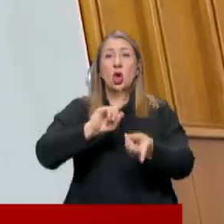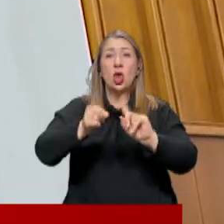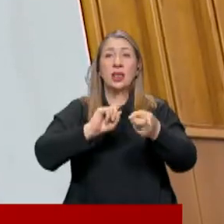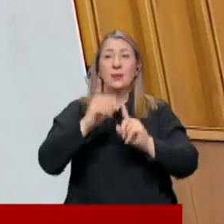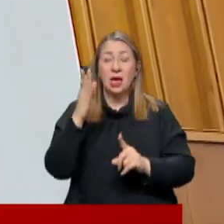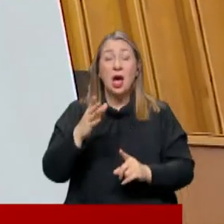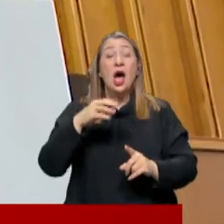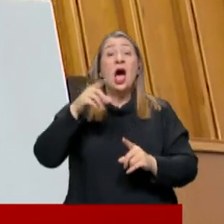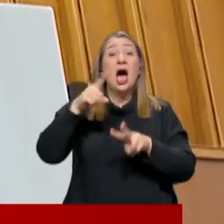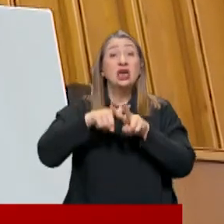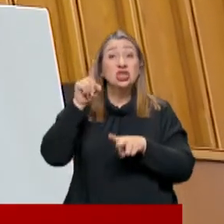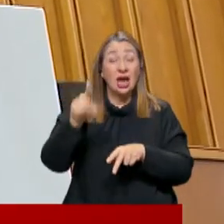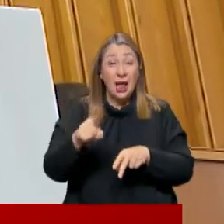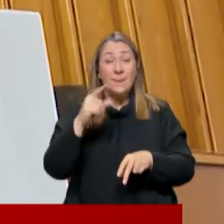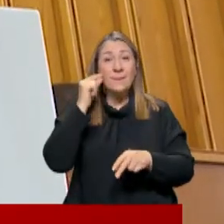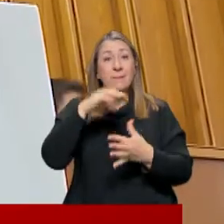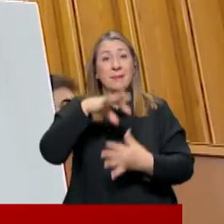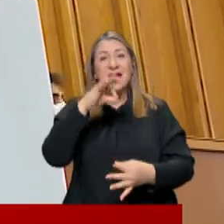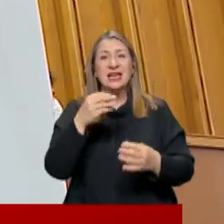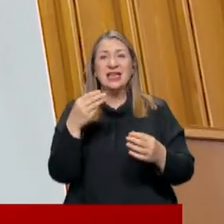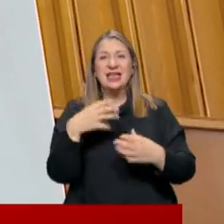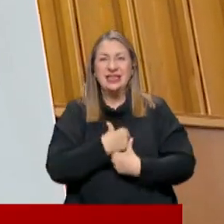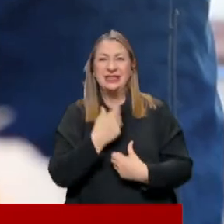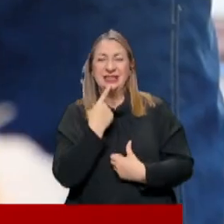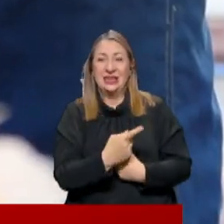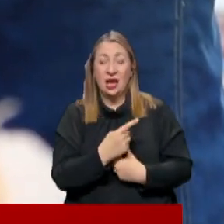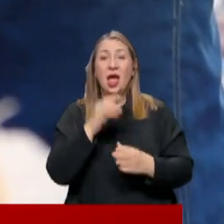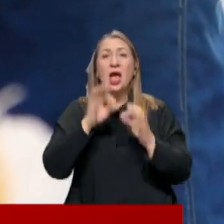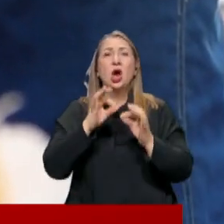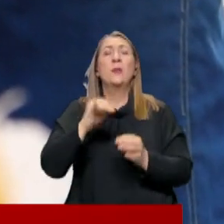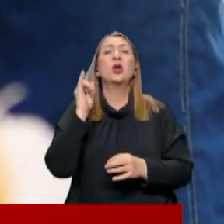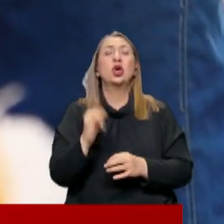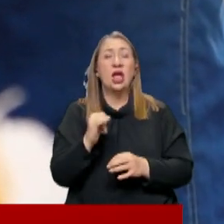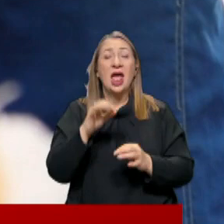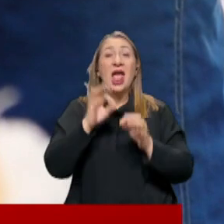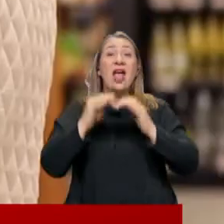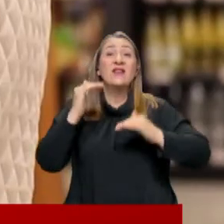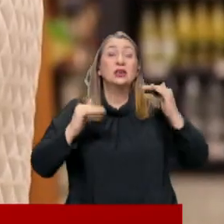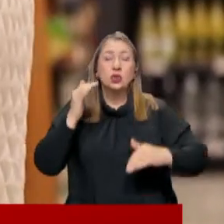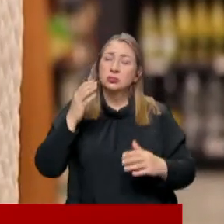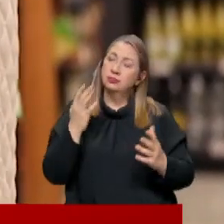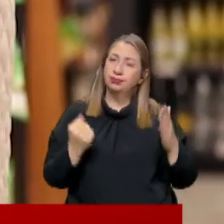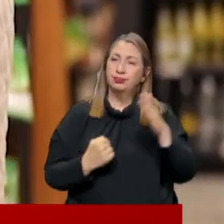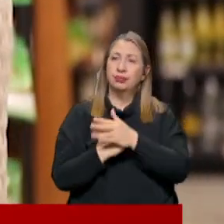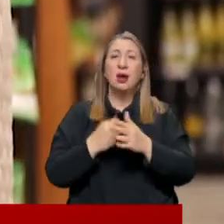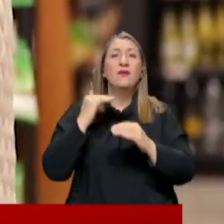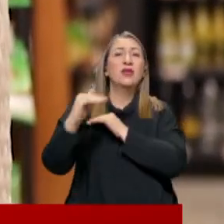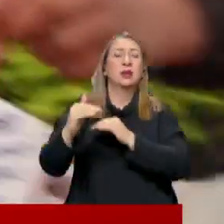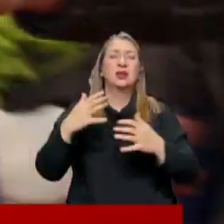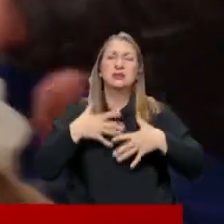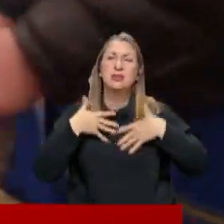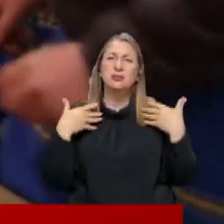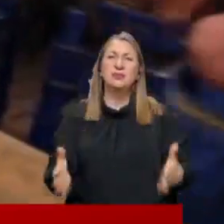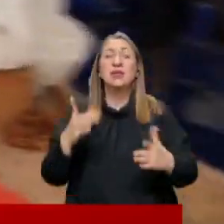yönetimidir Akşener Erdoğan Abay kriz diye hitap etti ekonomi kötü enflasyon tavan vatandaş perişan